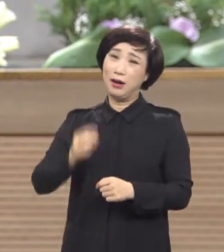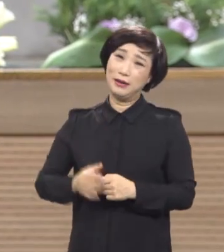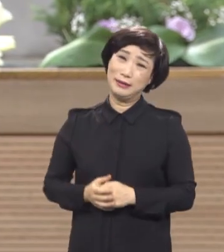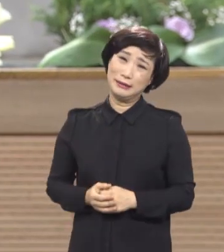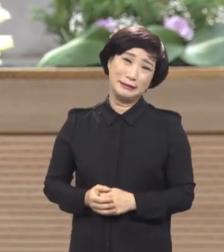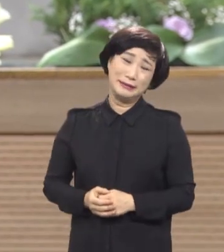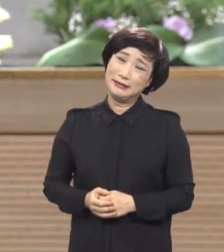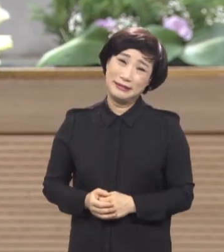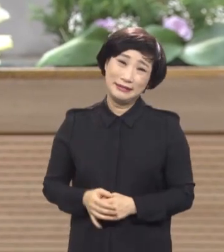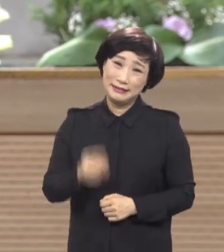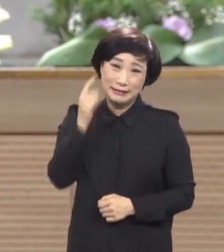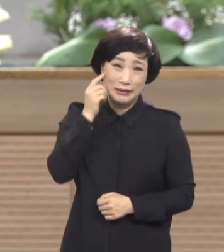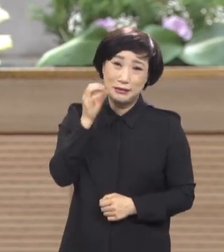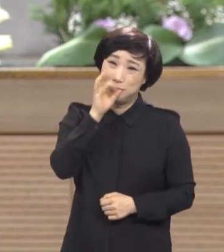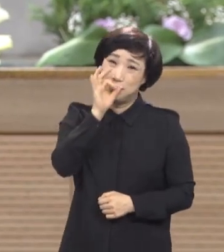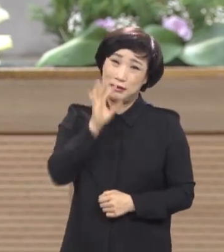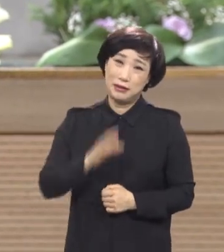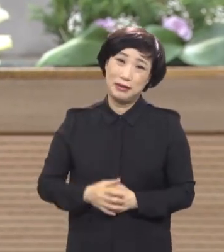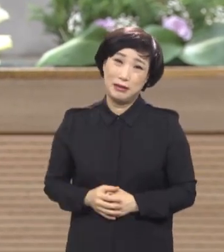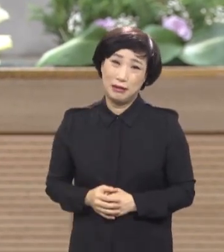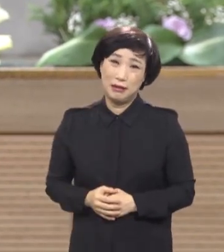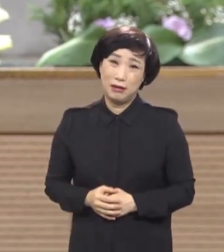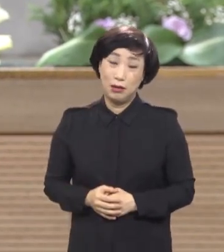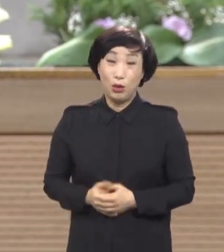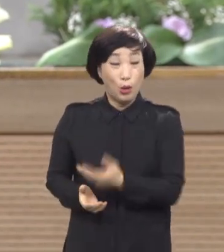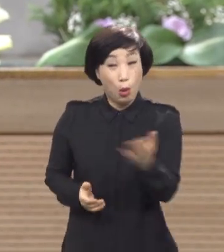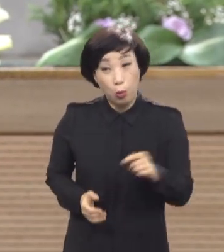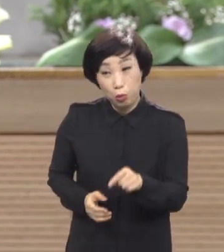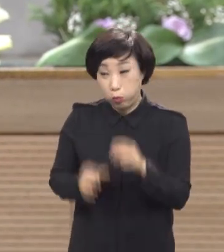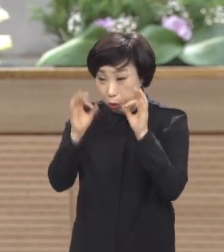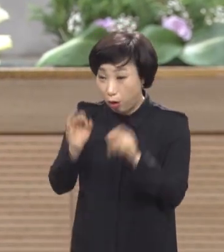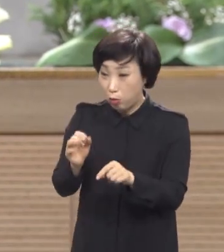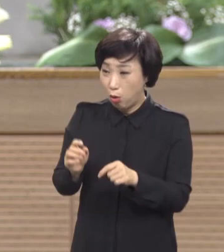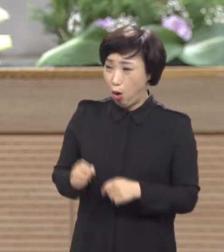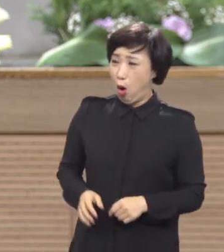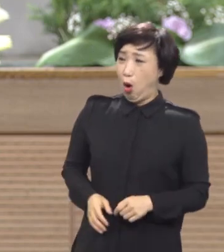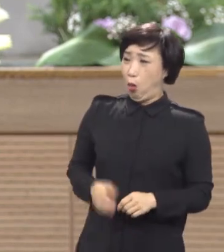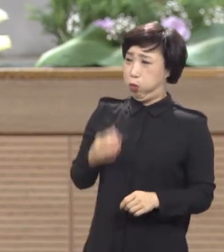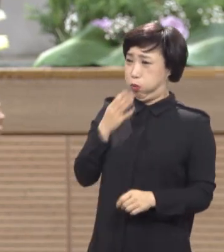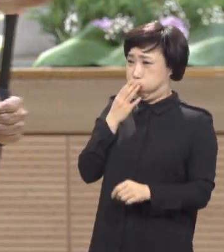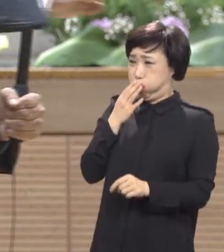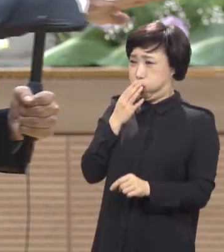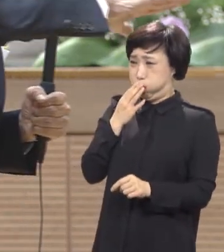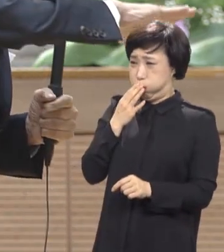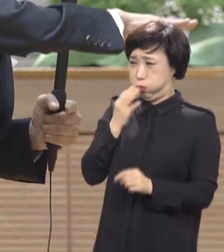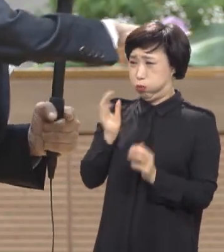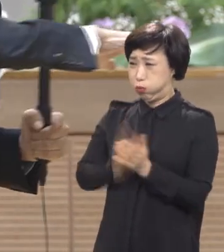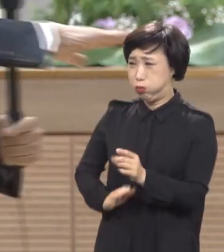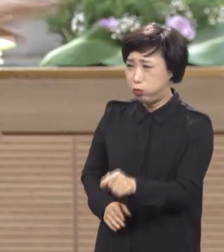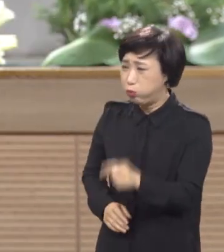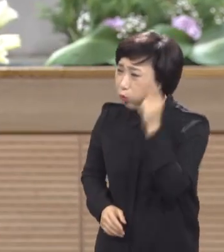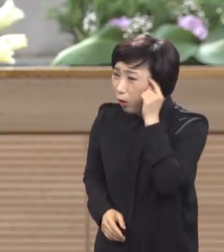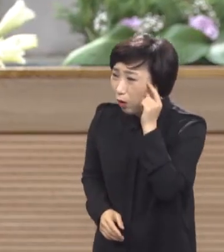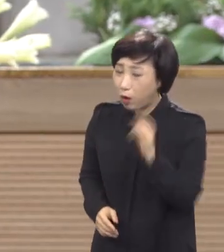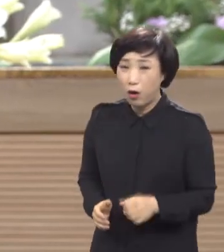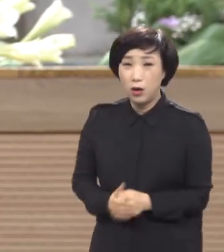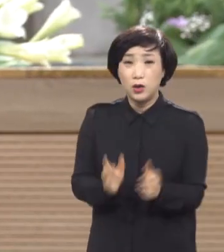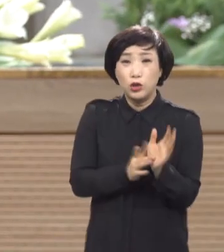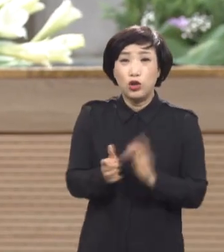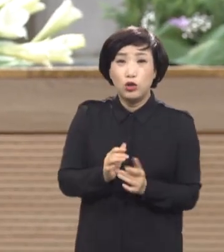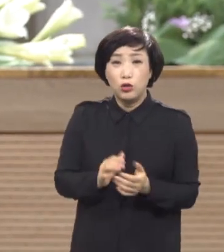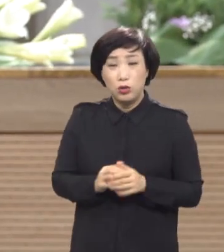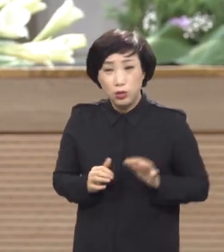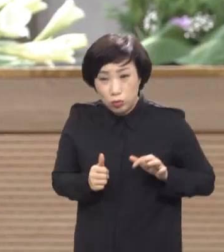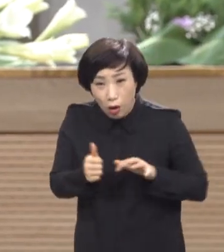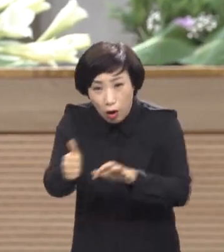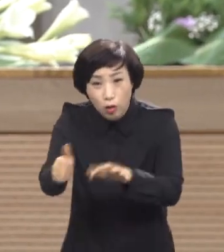상상이 잘 안되죠 아니 누가 봐도 저럴 수가 있나 예수를 쫓던 수많은 사람들이